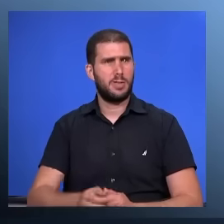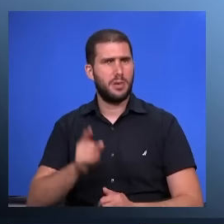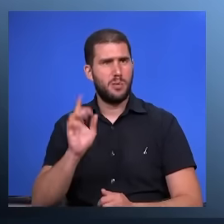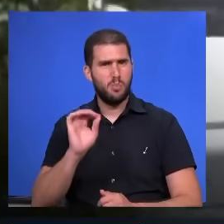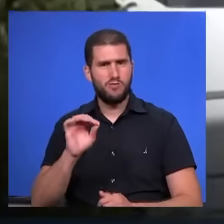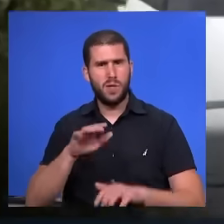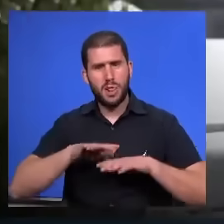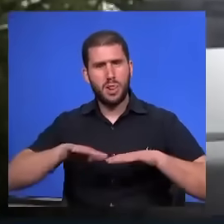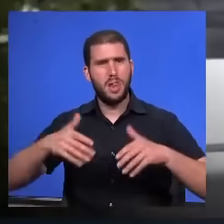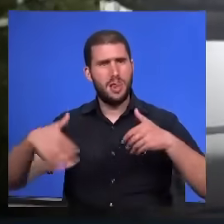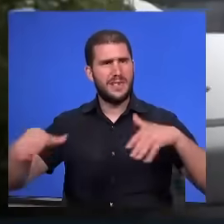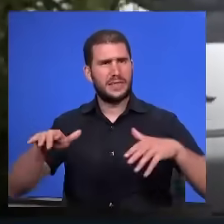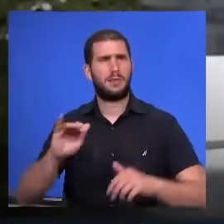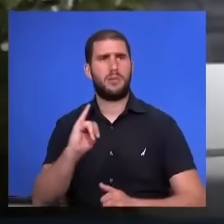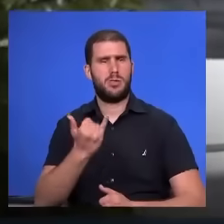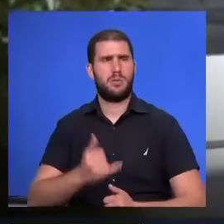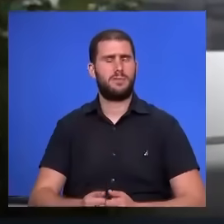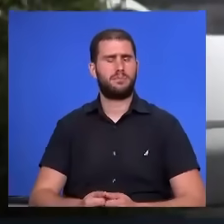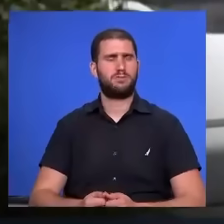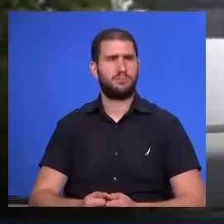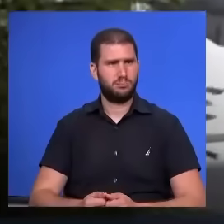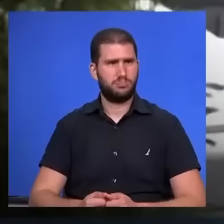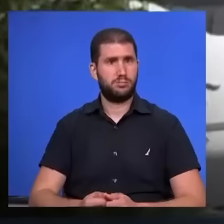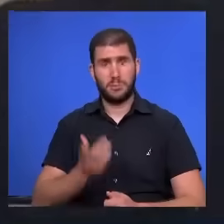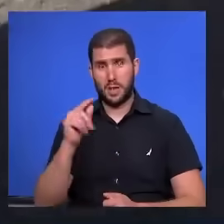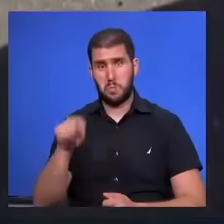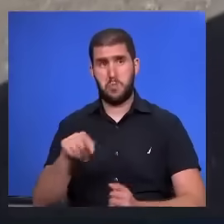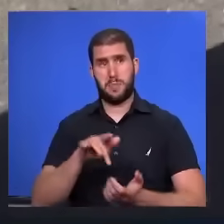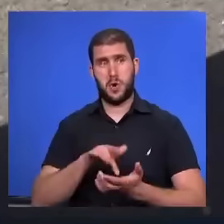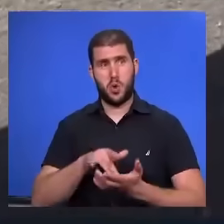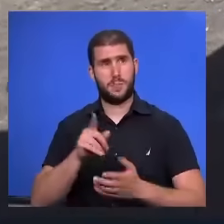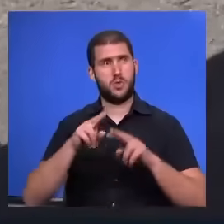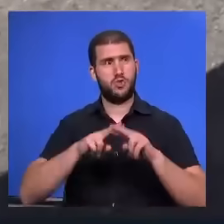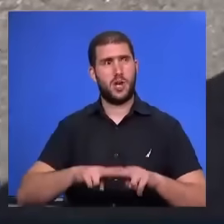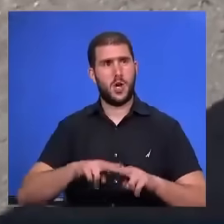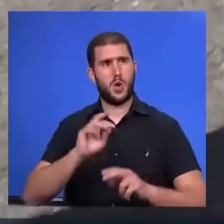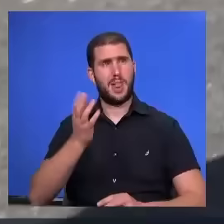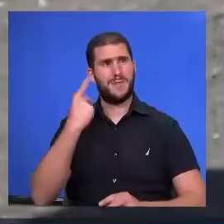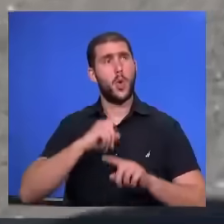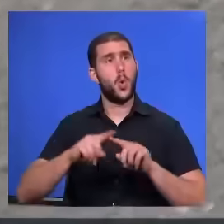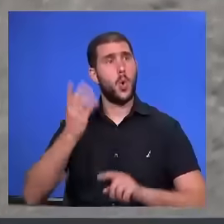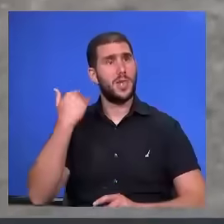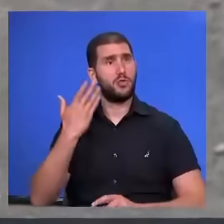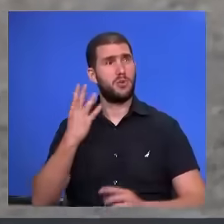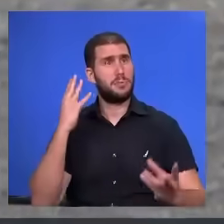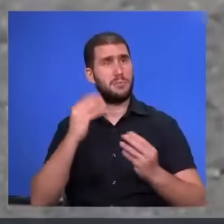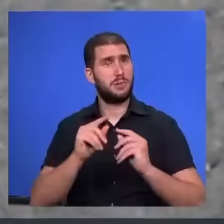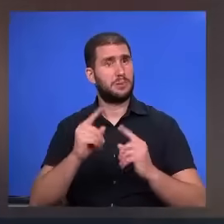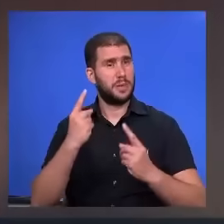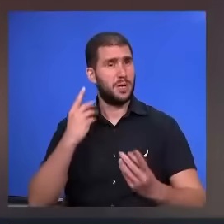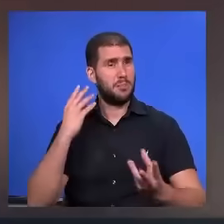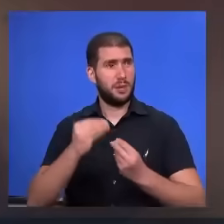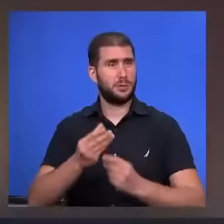אתכם? כן. זה היה בול, זה השיריון, זה היה לפני חודש, מאז